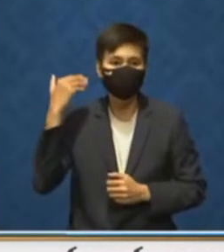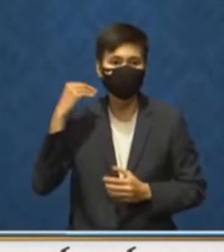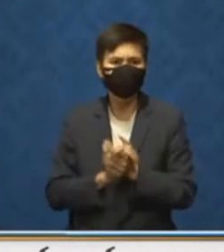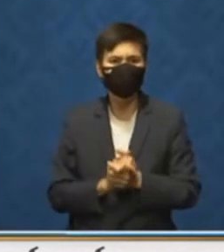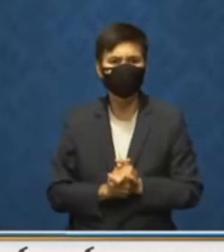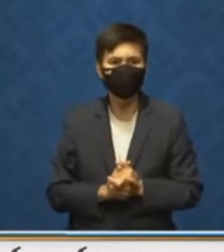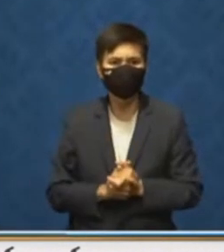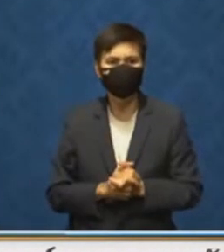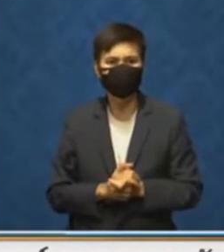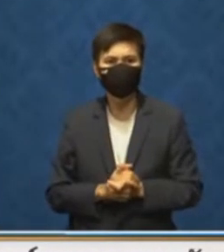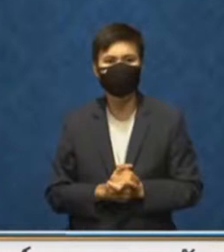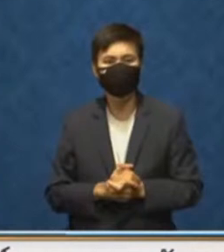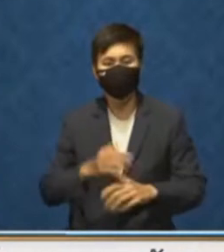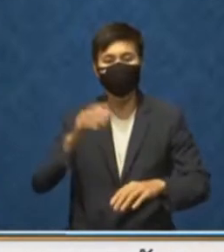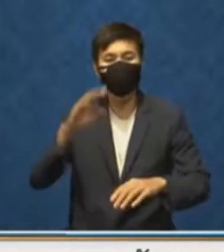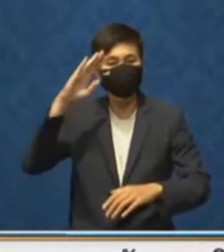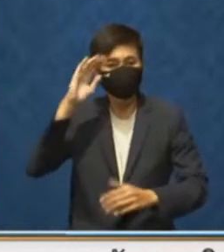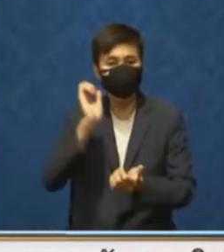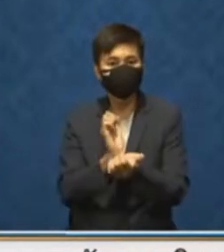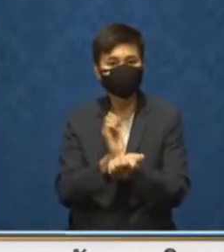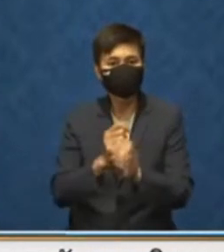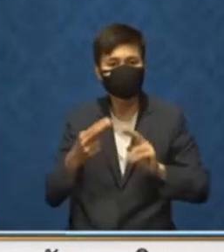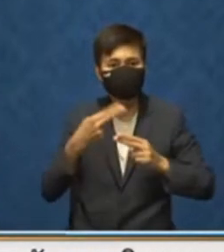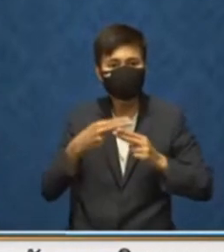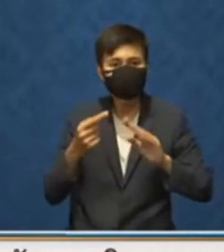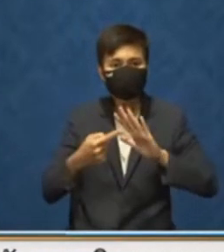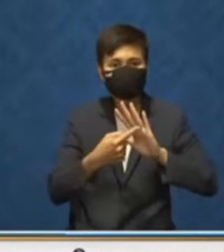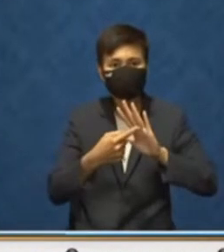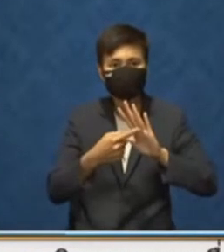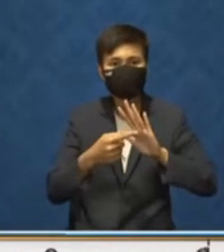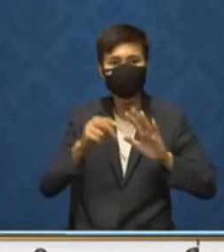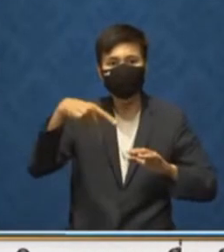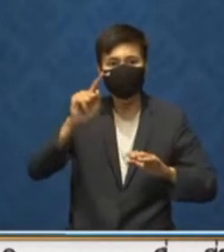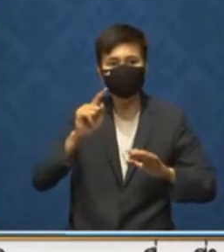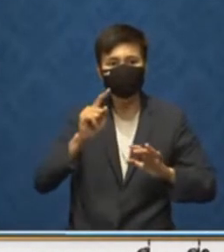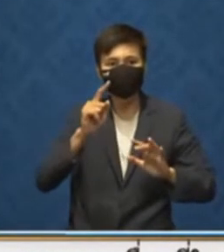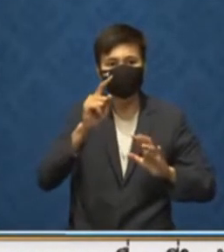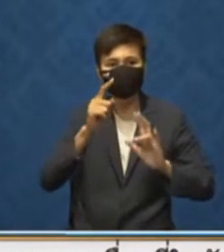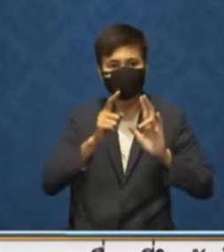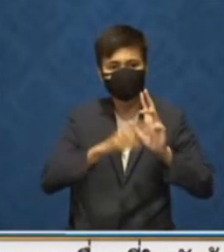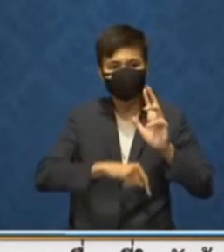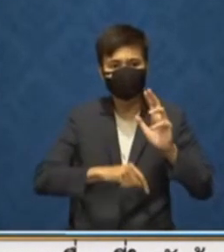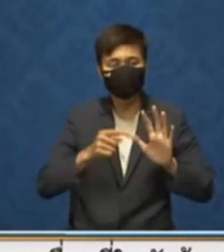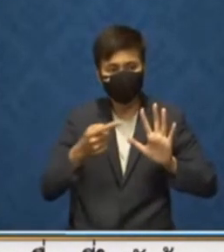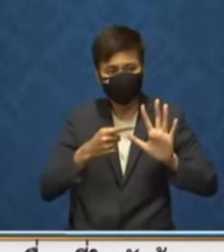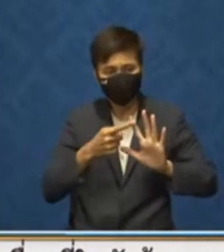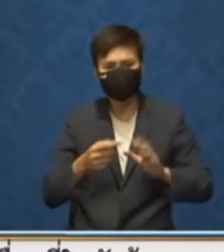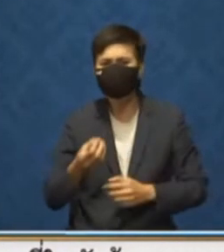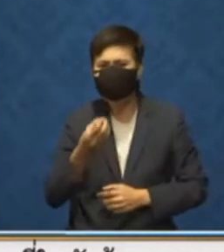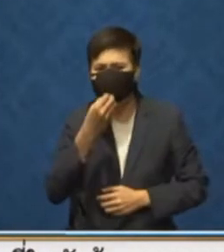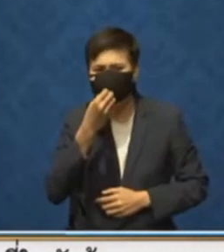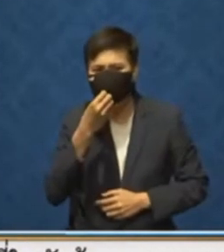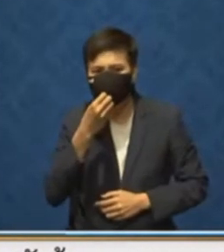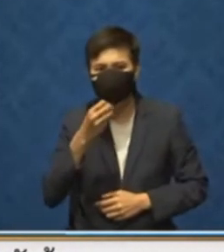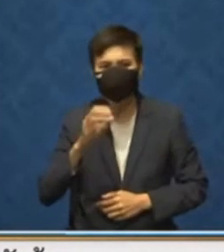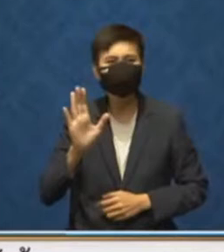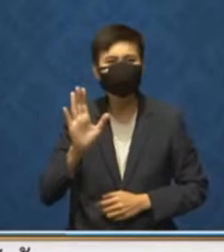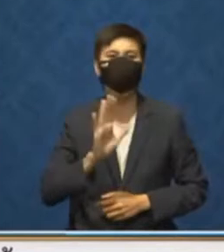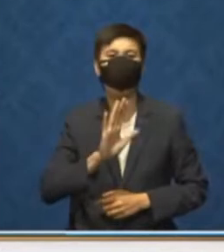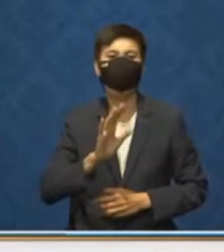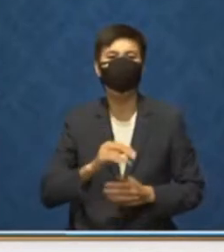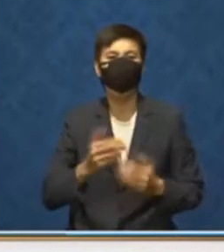เขาก็ใช้สเปคหินไม่กล้าแก้สเปคกลุ่มไอ้บอยได้แดกไม่ลงกินไม่ลงก็เลย